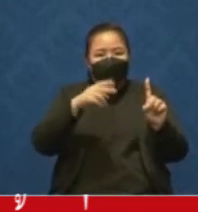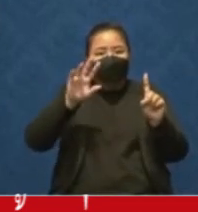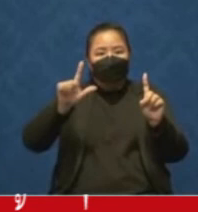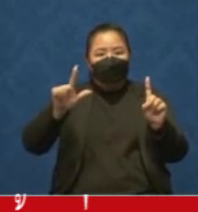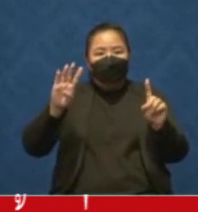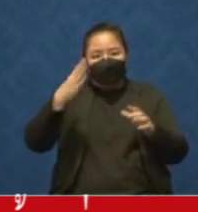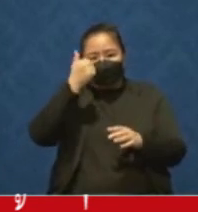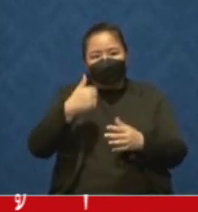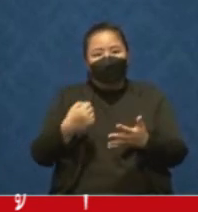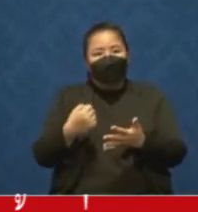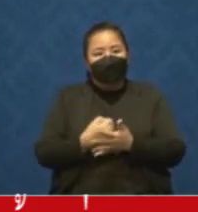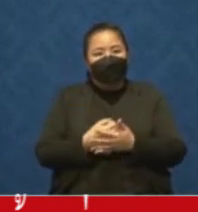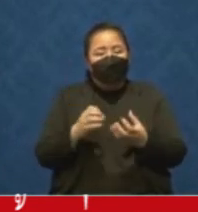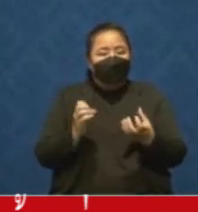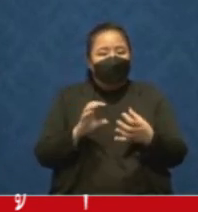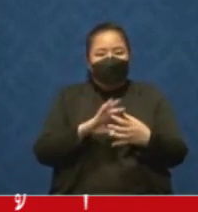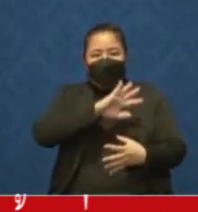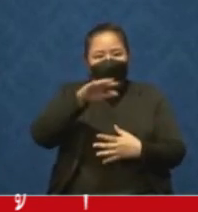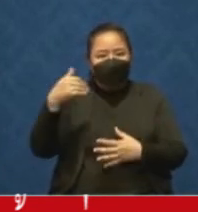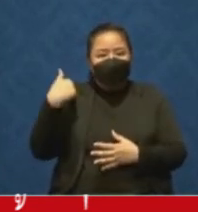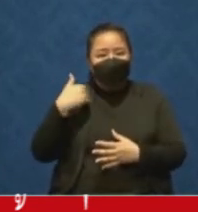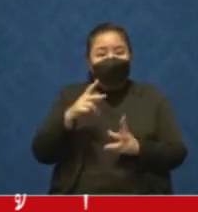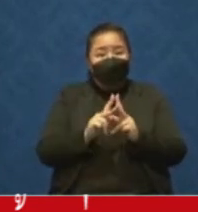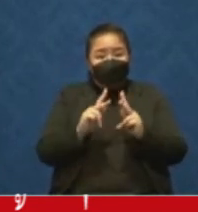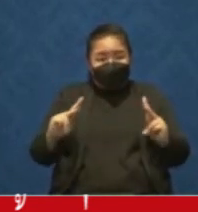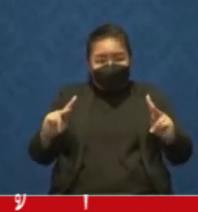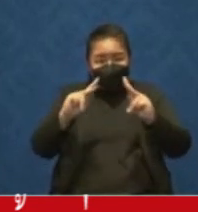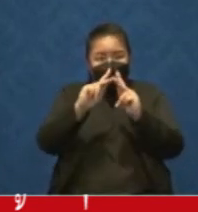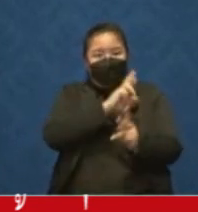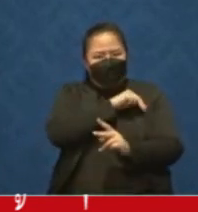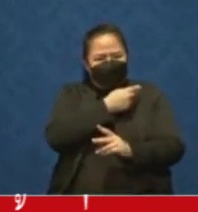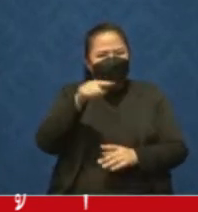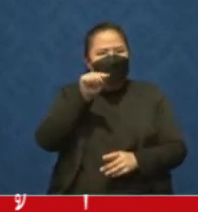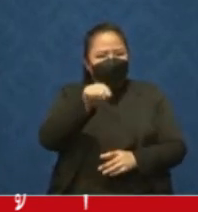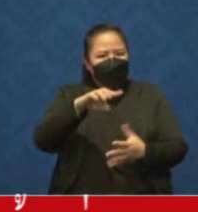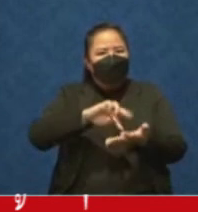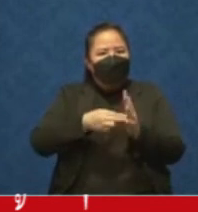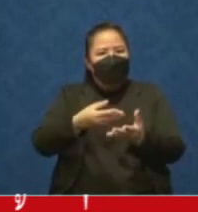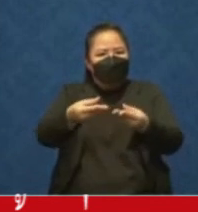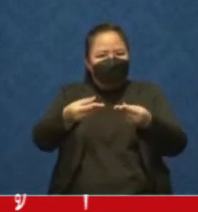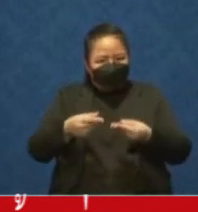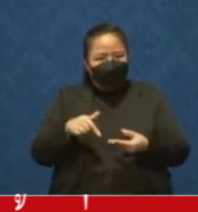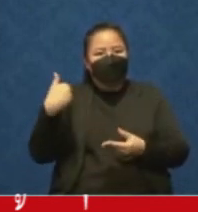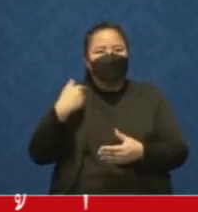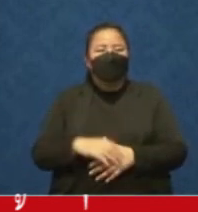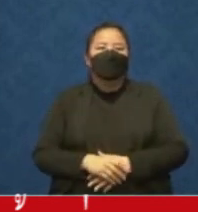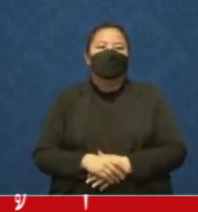่รัฐบาลแต่กระหวงสาสุขก็ได้สั่งเขามาและค้างสต dai millionคื